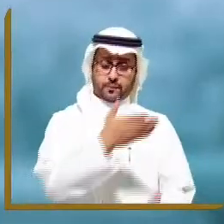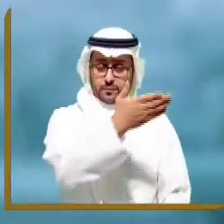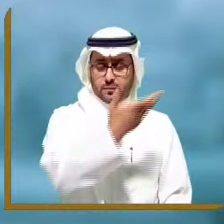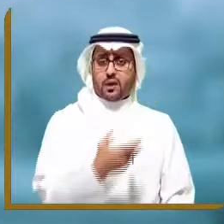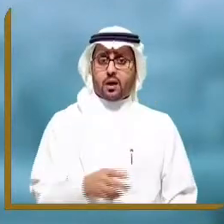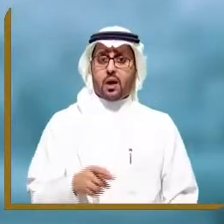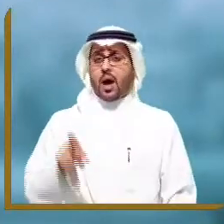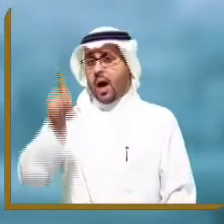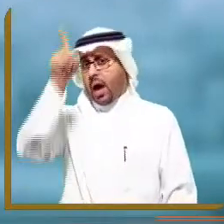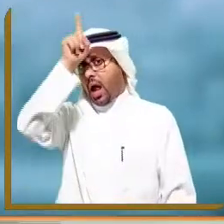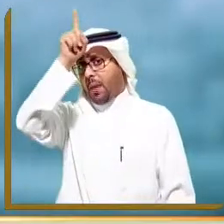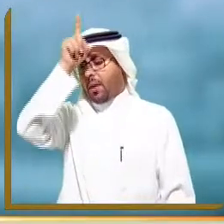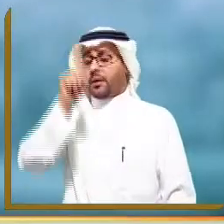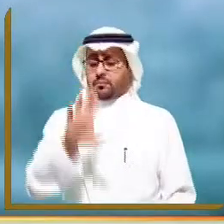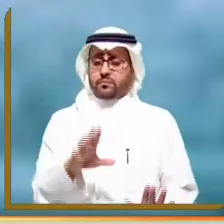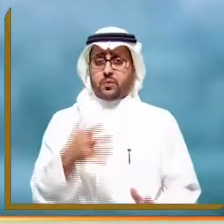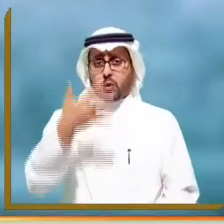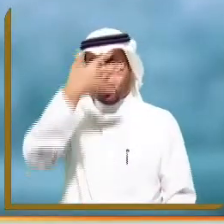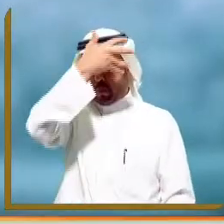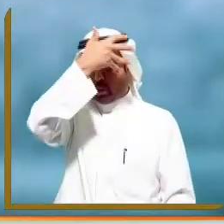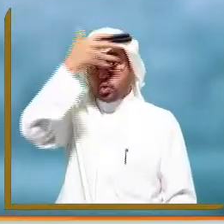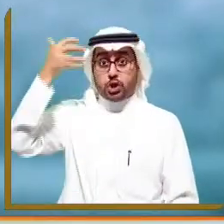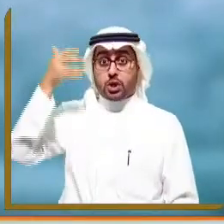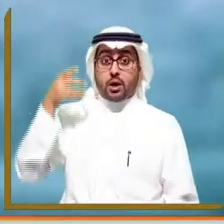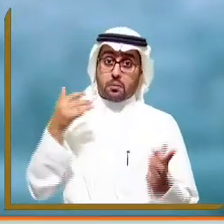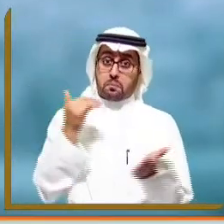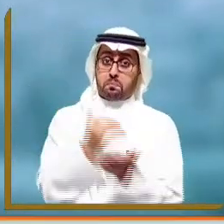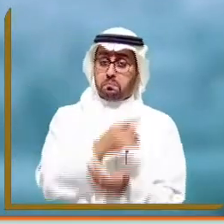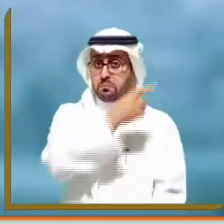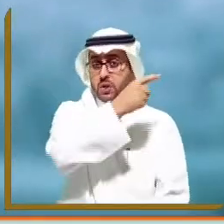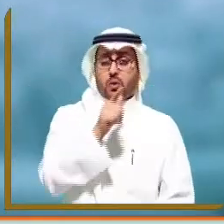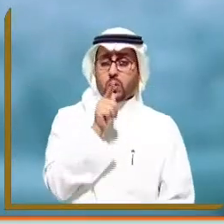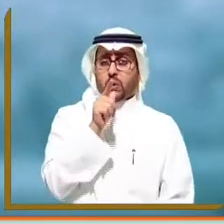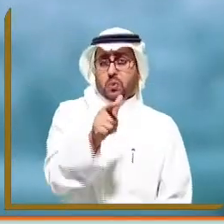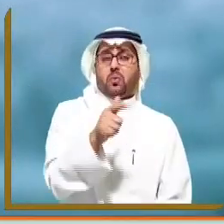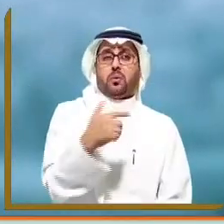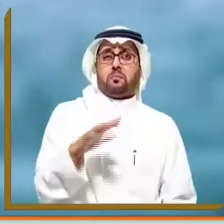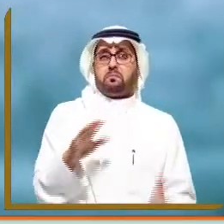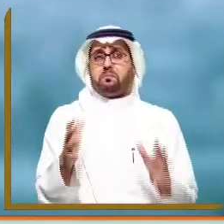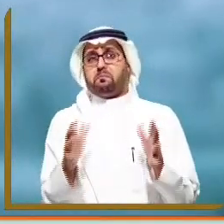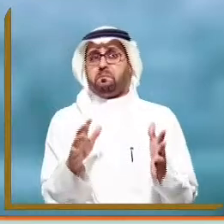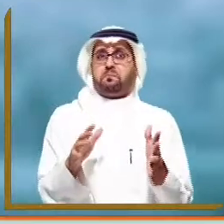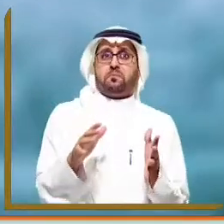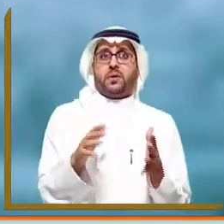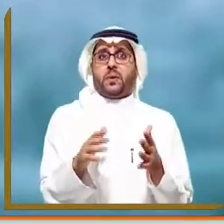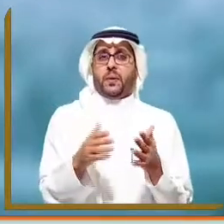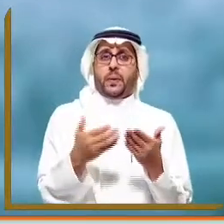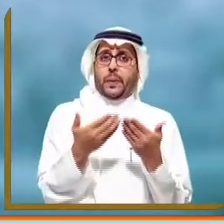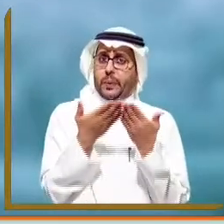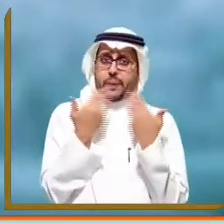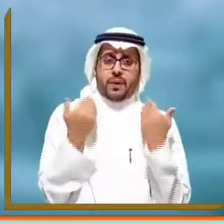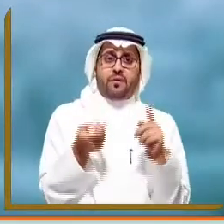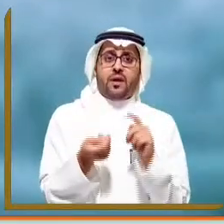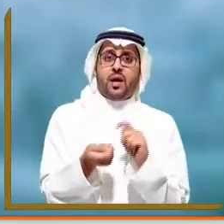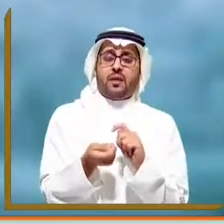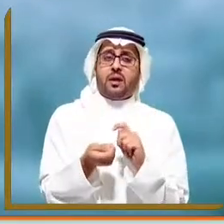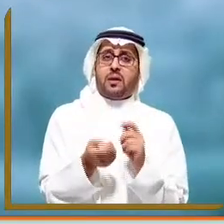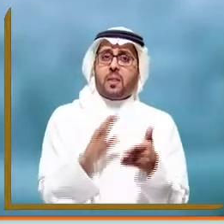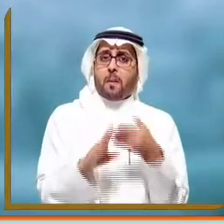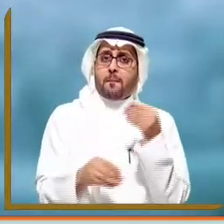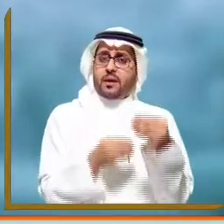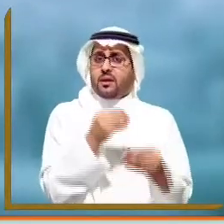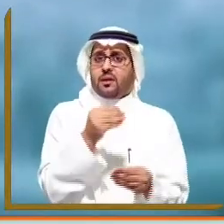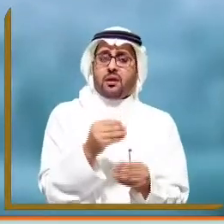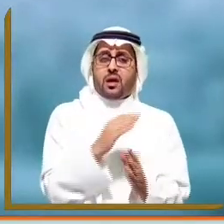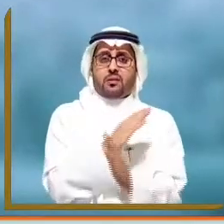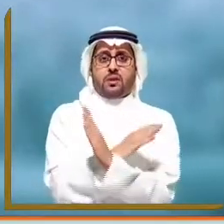وإلى ألمانيا، حيث أعربت المستشارة الألمانية أنجيلا ميركل عن اعتقادها بأنه لا يوجد بديل عن فرض قيود على